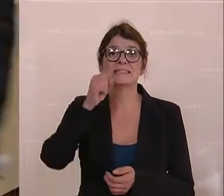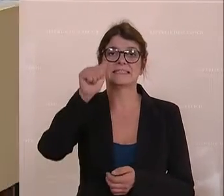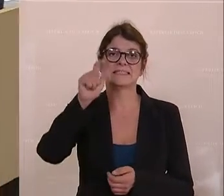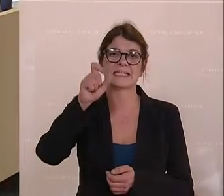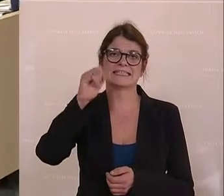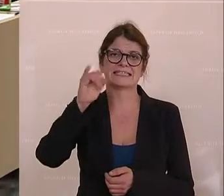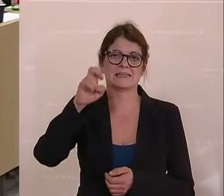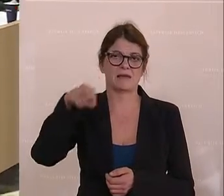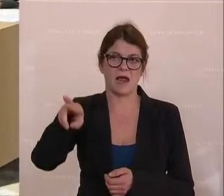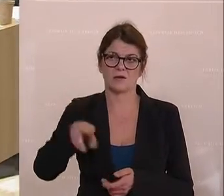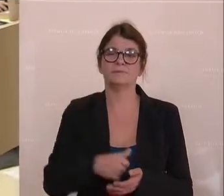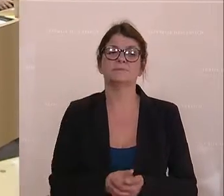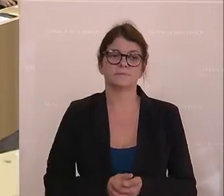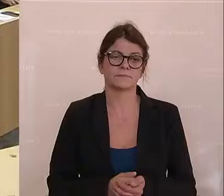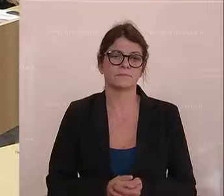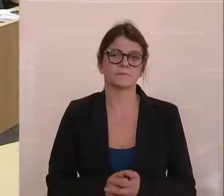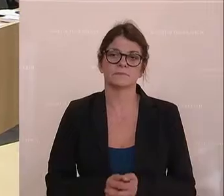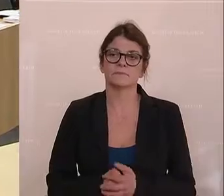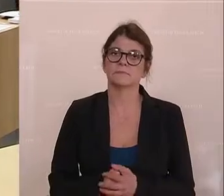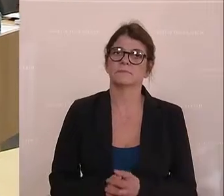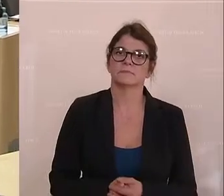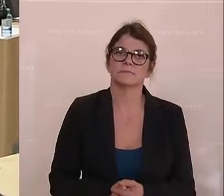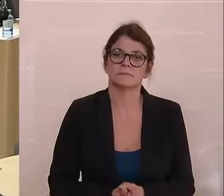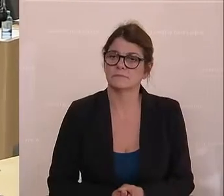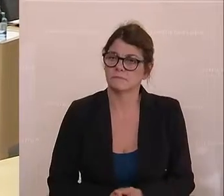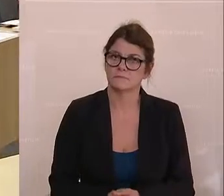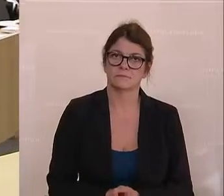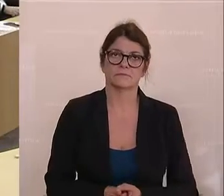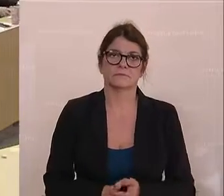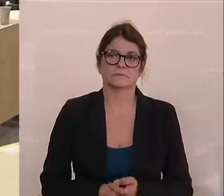einer harten Diagnose zum Zahnärztegesetz in Richtung Gesundheitssprecher der Grünen.